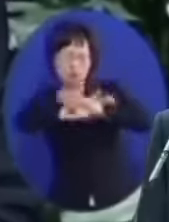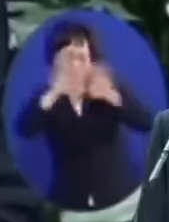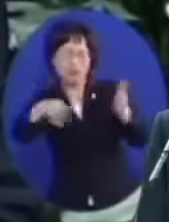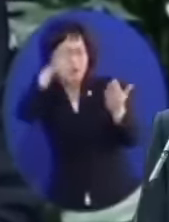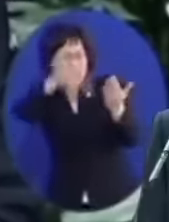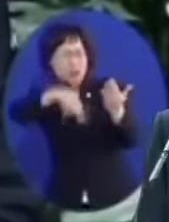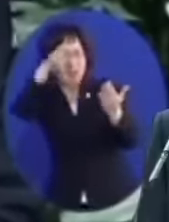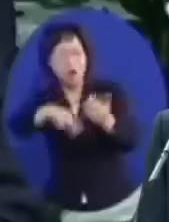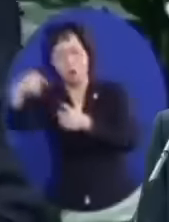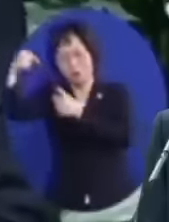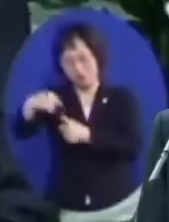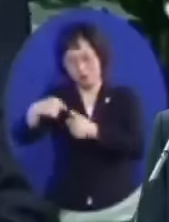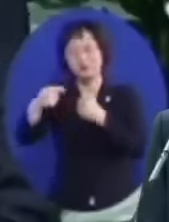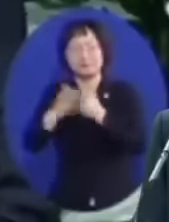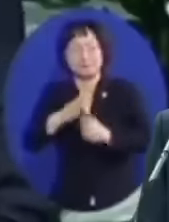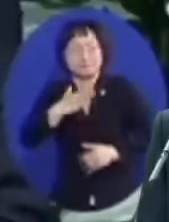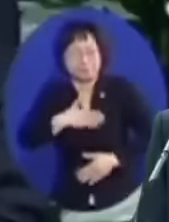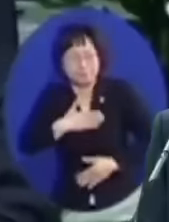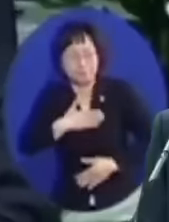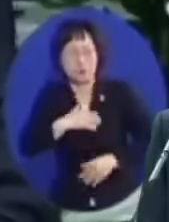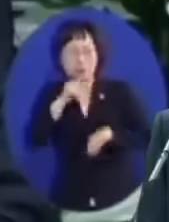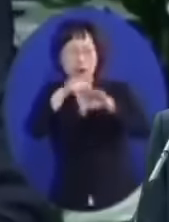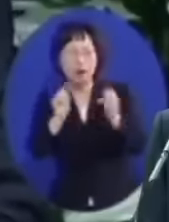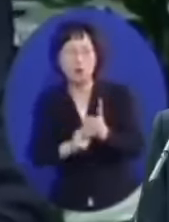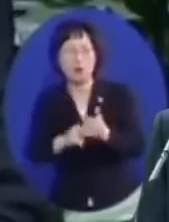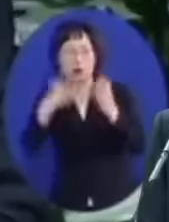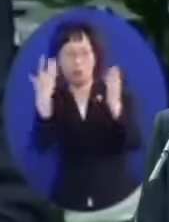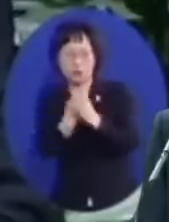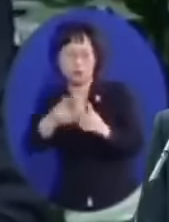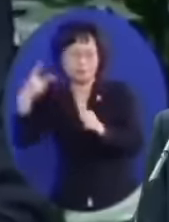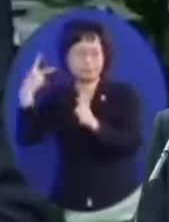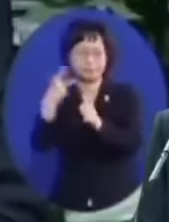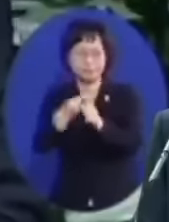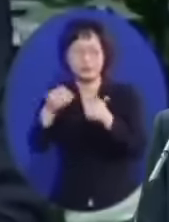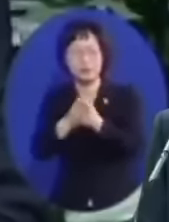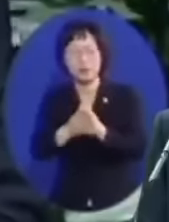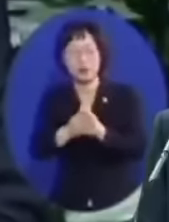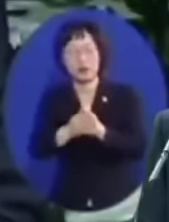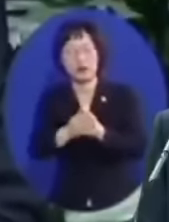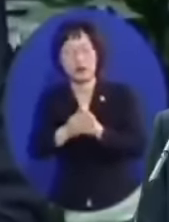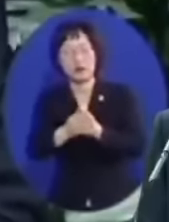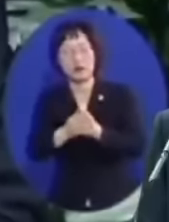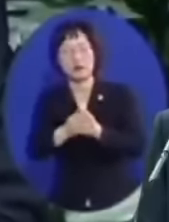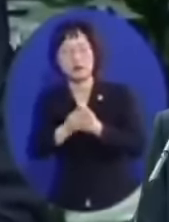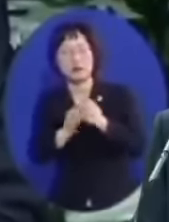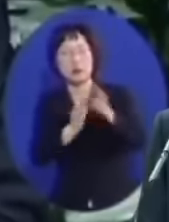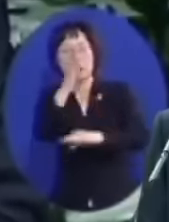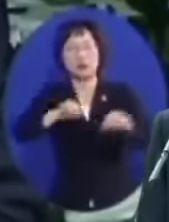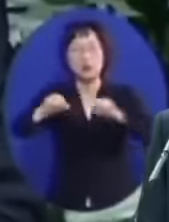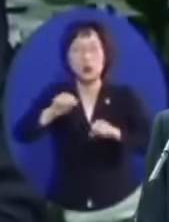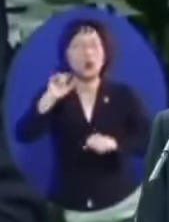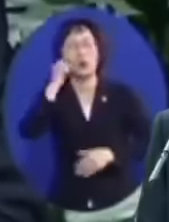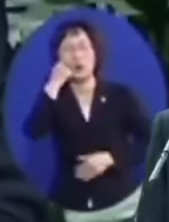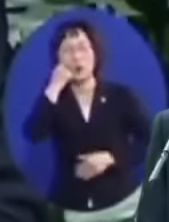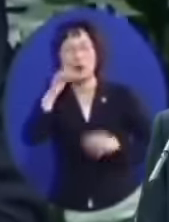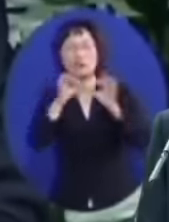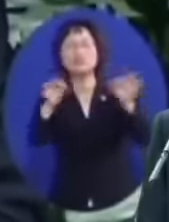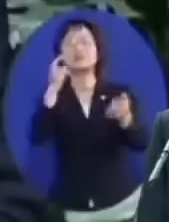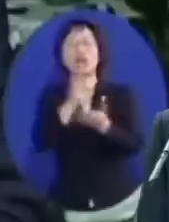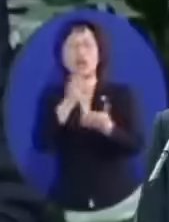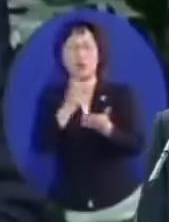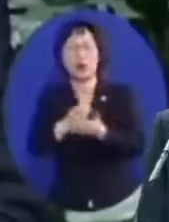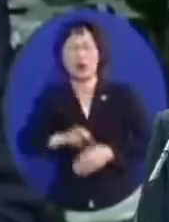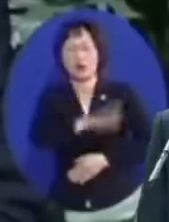해서 그 읽은 것이 그것이 마음판에 박혀서 도저히 그것을 넘어갈 수가 없었습니다. 그 십계명이 우리를